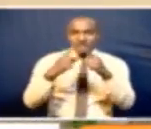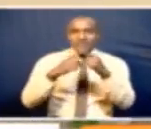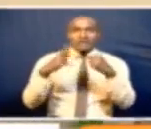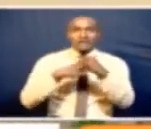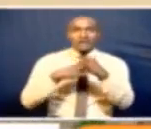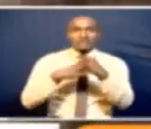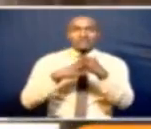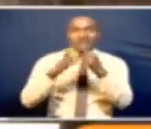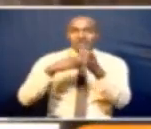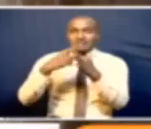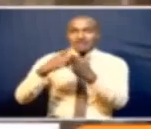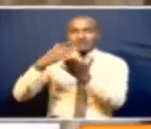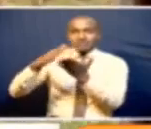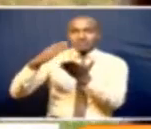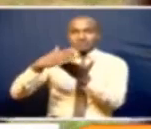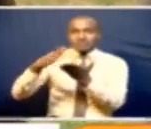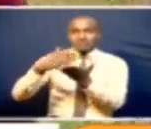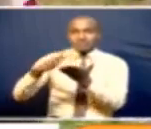kwa Esther Kihara.